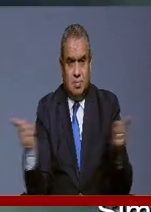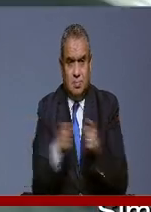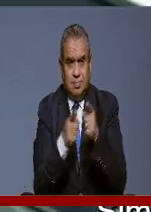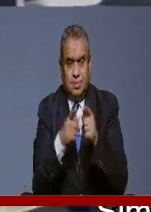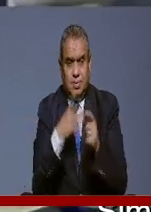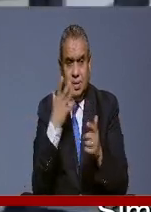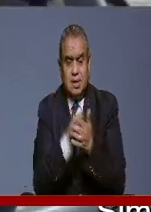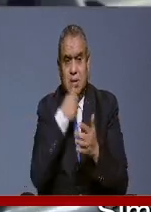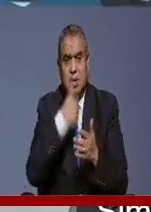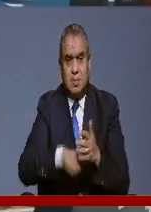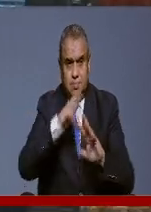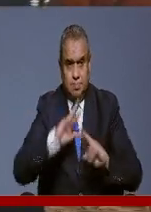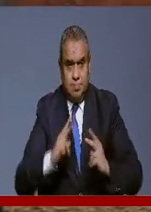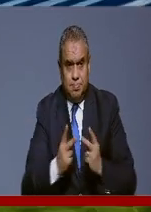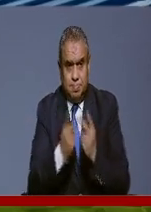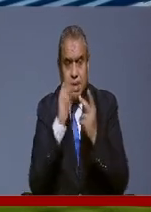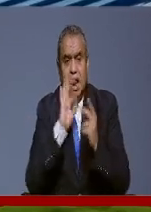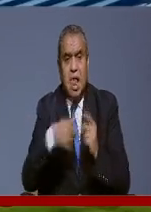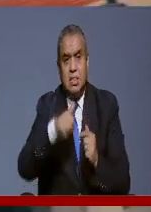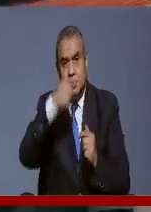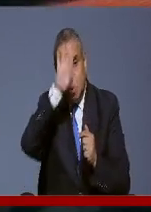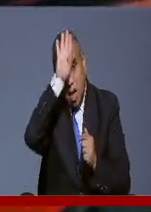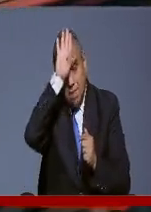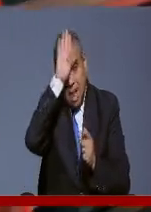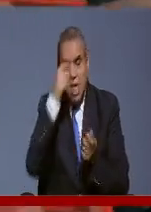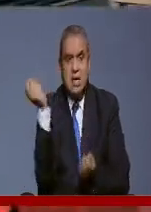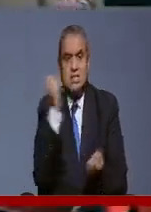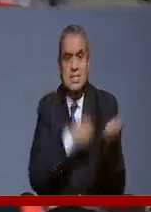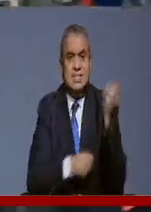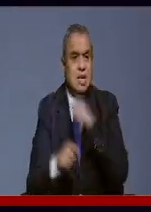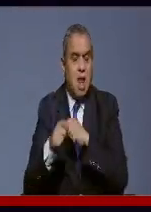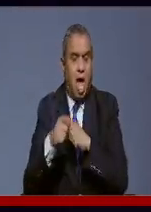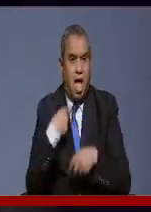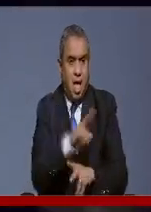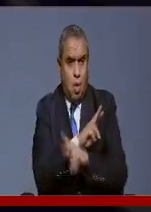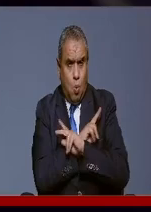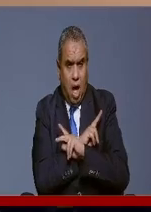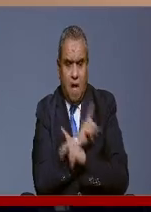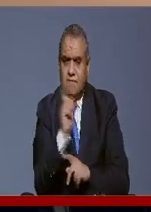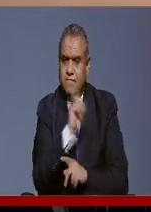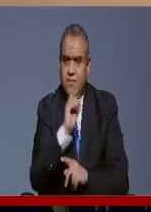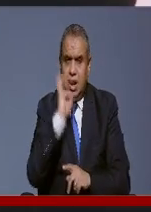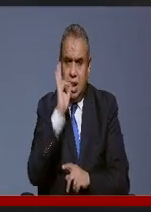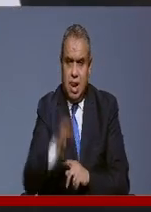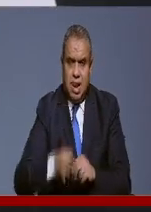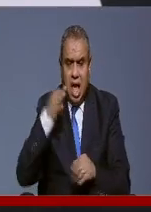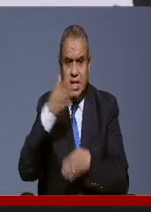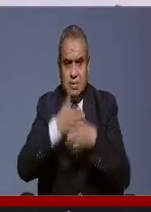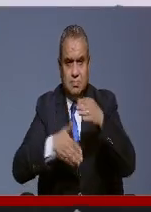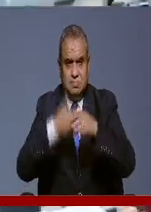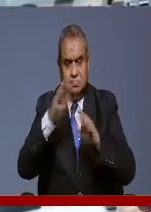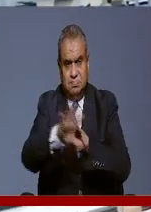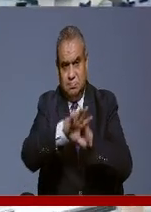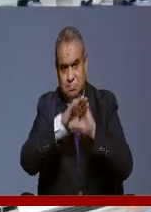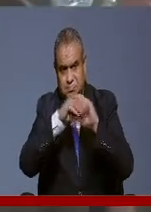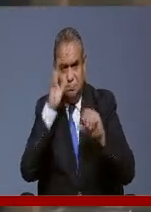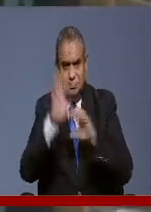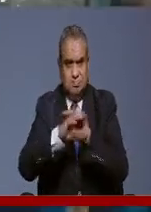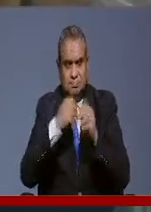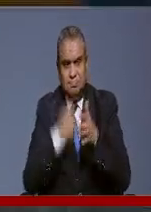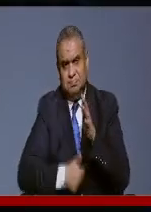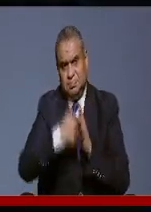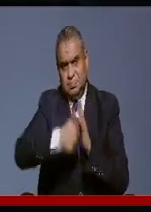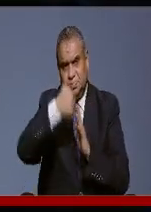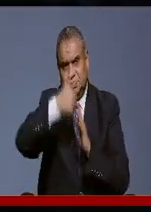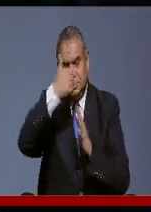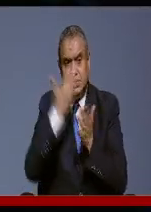حقيقيه من غير صناعه فما وقفنا ومش هنقف وهنفضل نبني ونعمر ونصنع وعينينا على